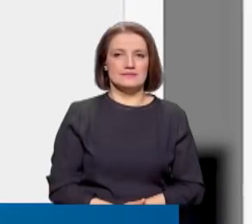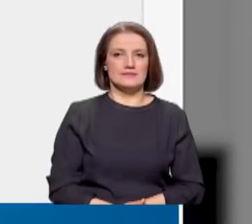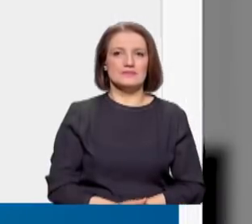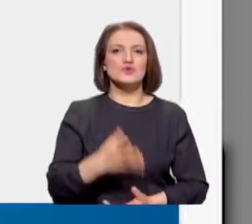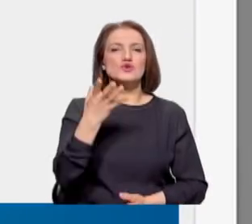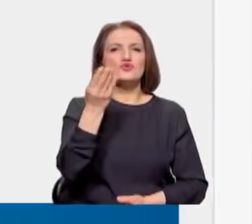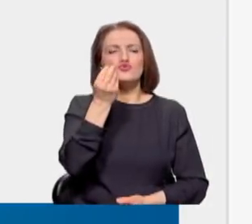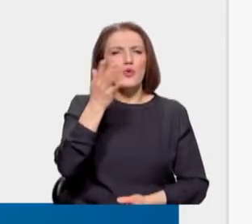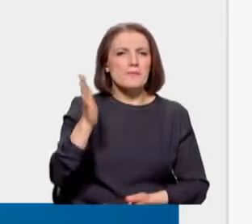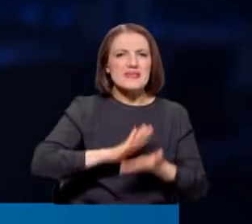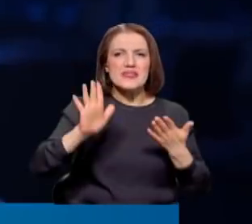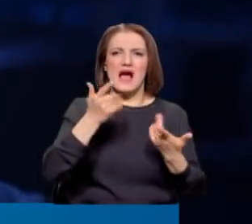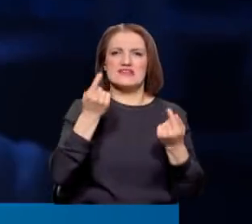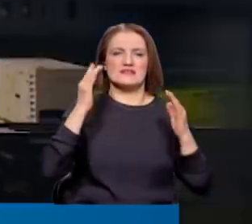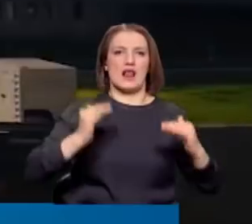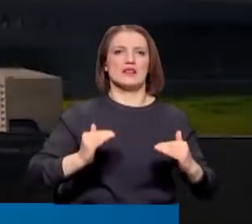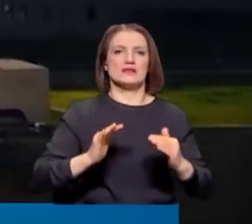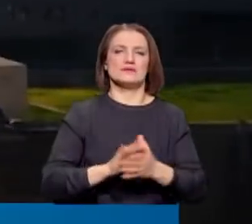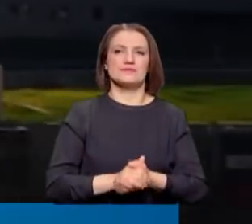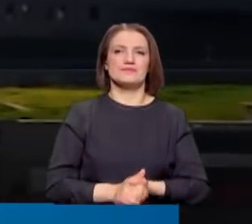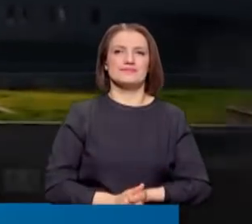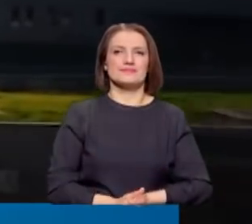çok gitti az kaldı